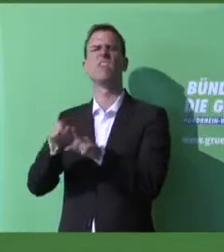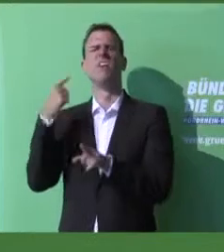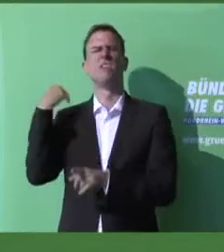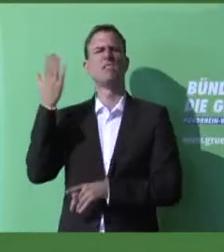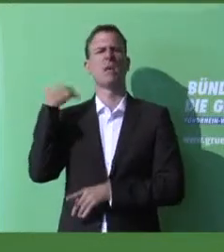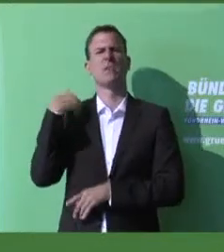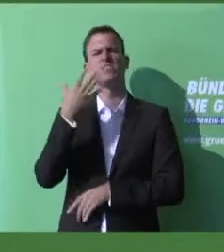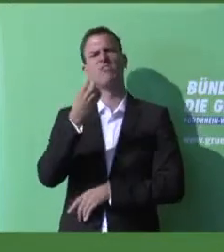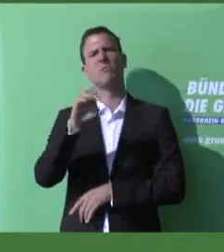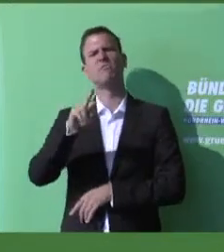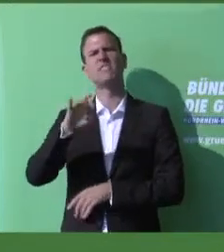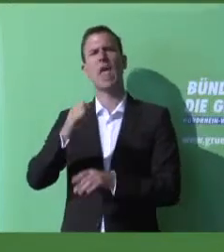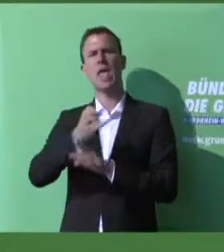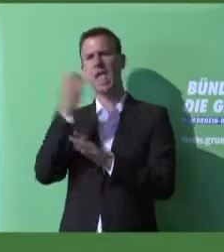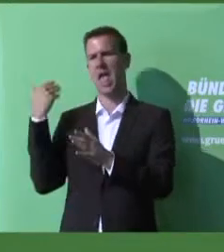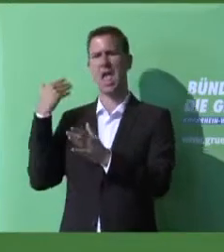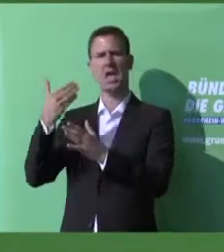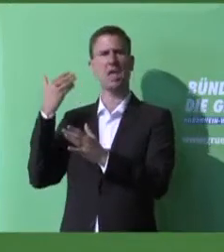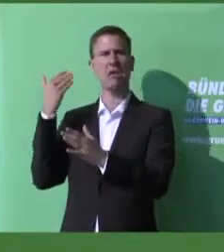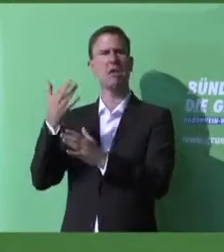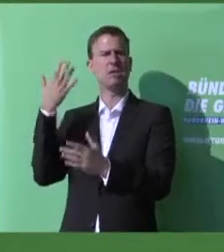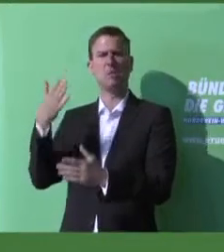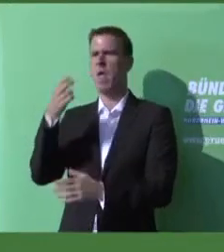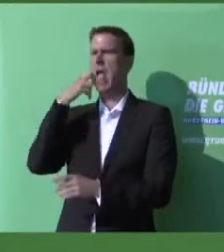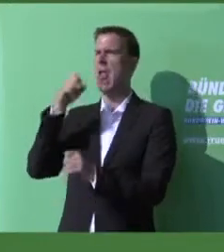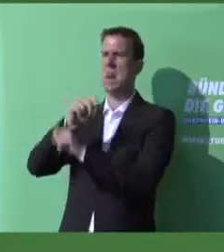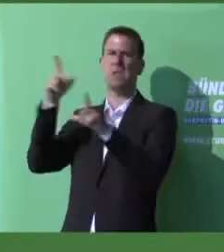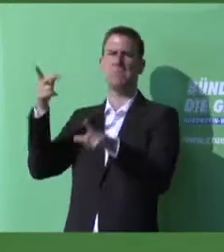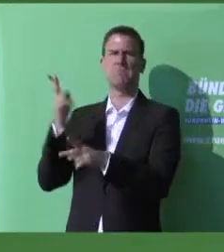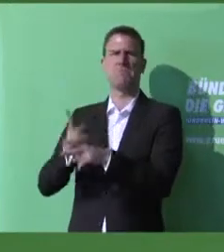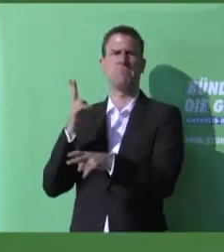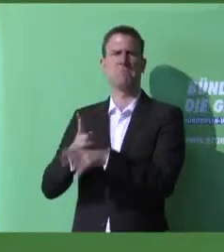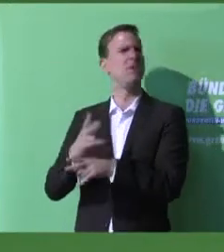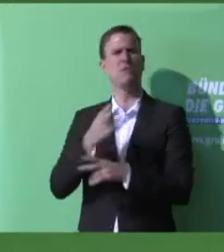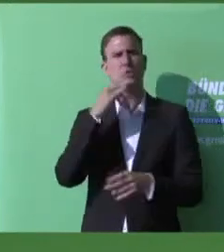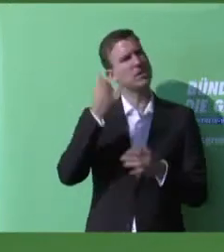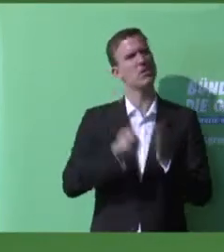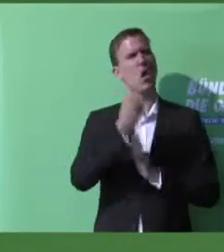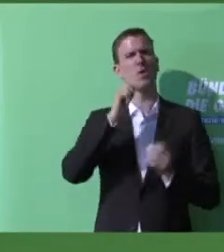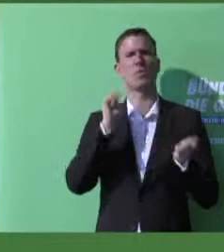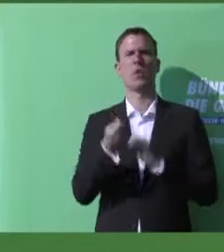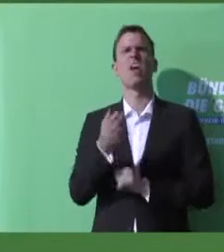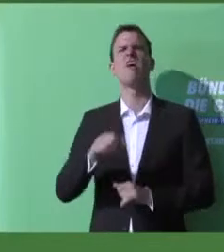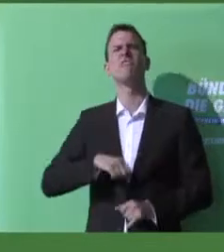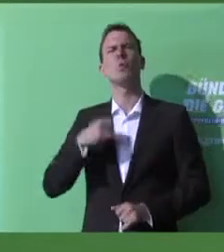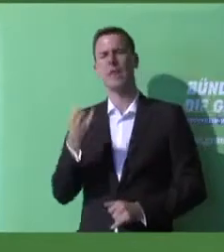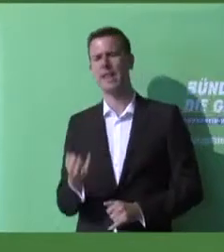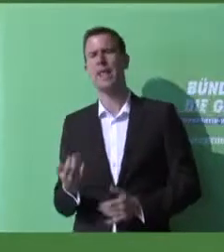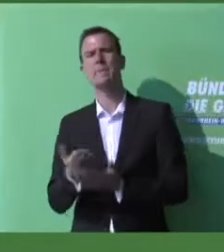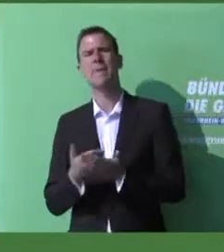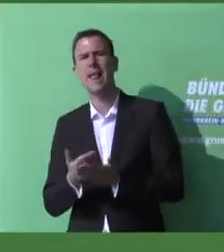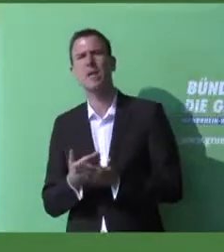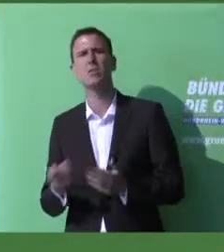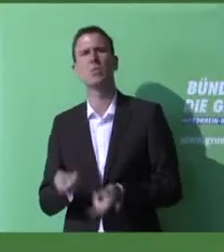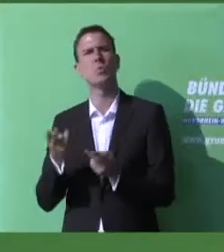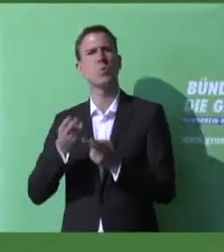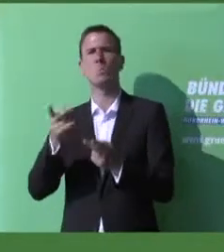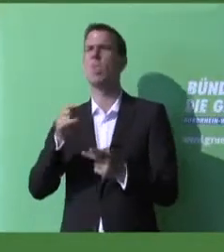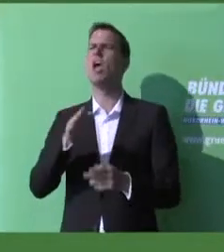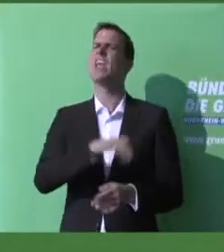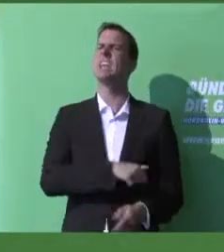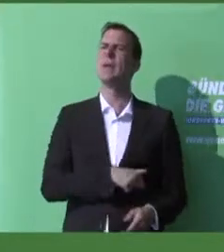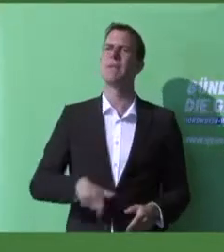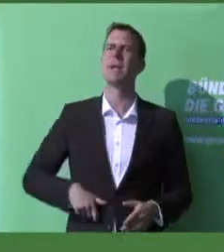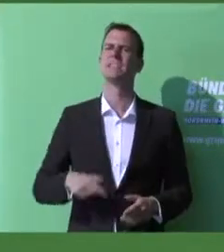Jahre. Das Betreuungsgeld, das Kinder von frühkindlicher Bildung ausschließt und den Ausbau der Kita-Plätze